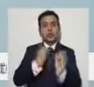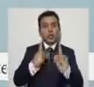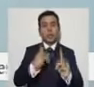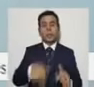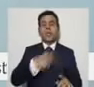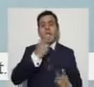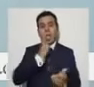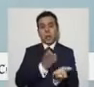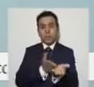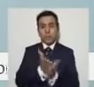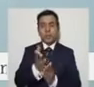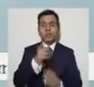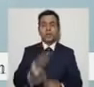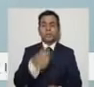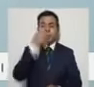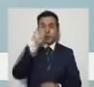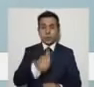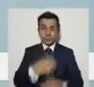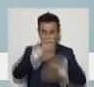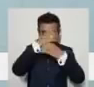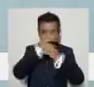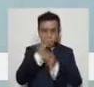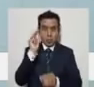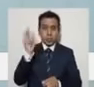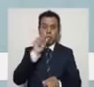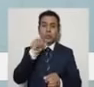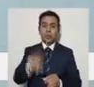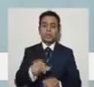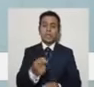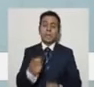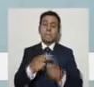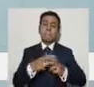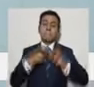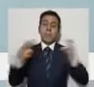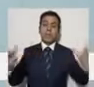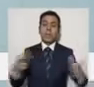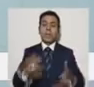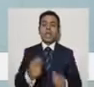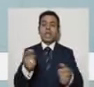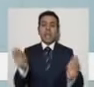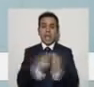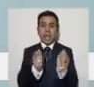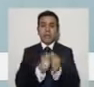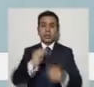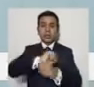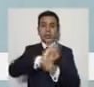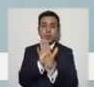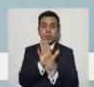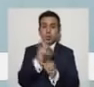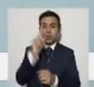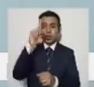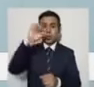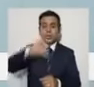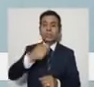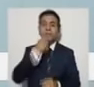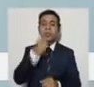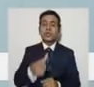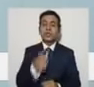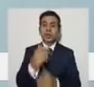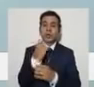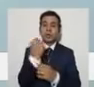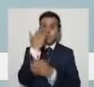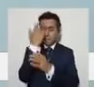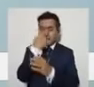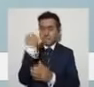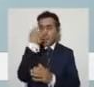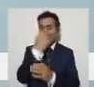COVID-19 সংক্রান্ত এবং আক্রান্ত ব্যক্তিদের শনাক্ত করার বিষয়ে। আমরা আশা করছি এতে সারা বাংলাদেশে COVID-19